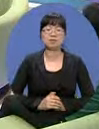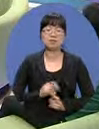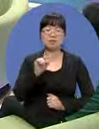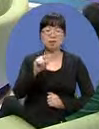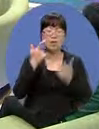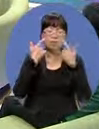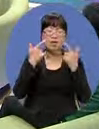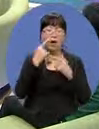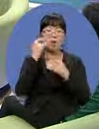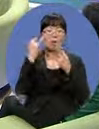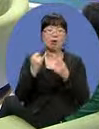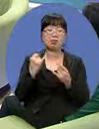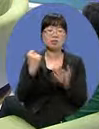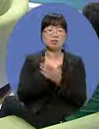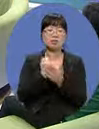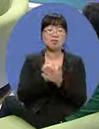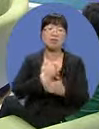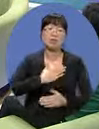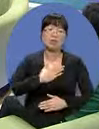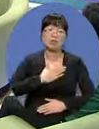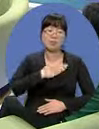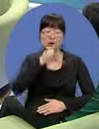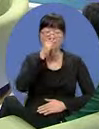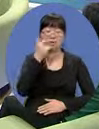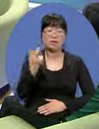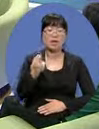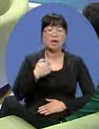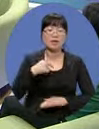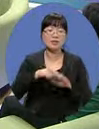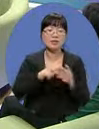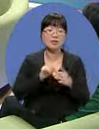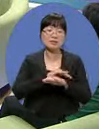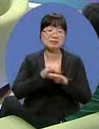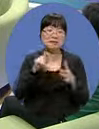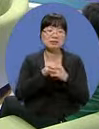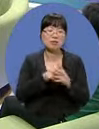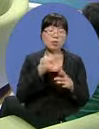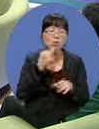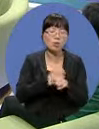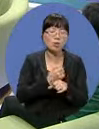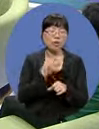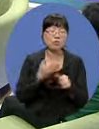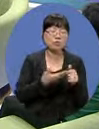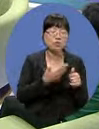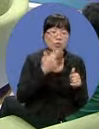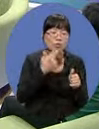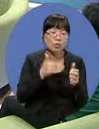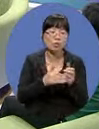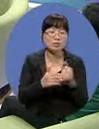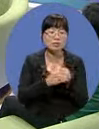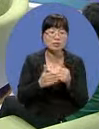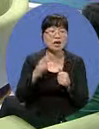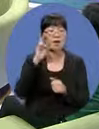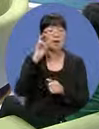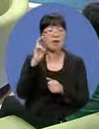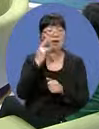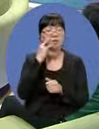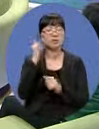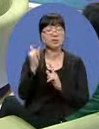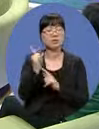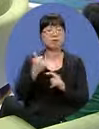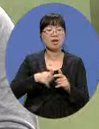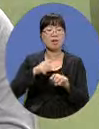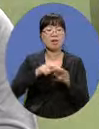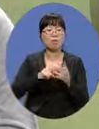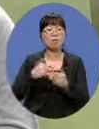저건 분명히 그냥 엄마한테 섭섭한 감정인 것 같아요. 그렇죠. 네, 내 마음을 잘 읽어주지 않고 알아주지 않고 예. 그런 게 아닐까요? 근데 부모님이 아이